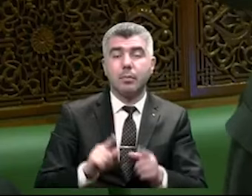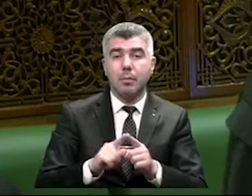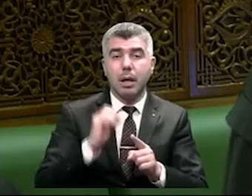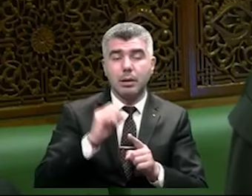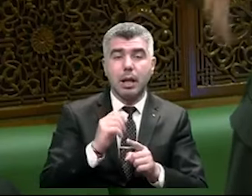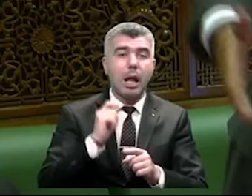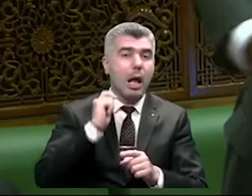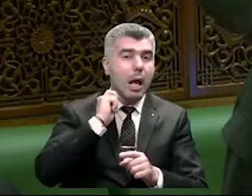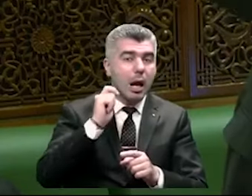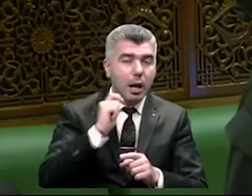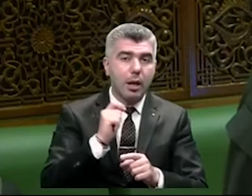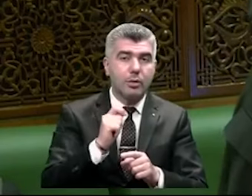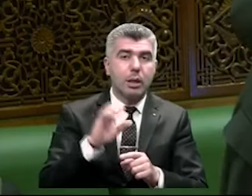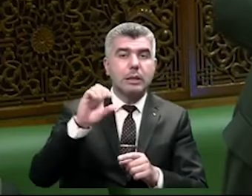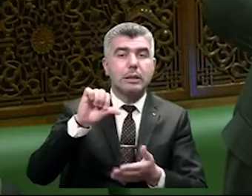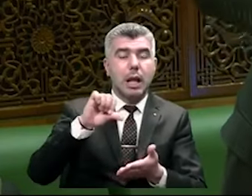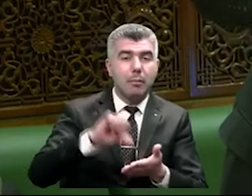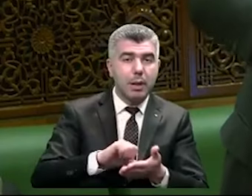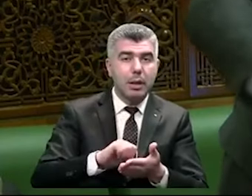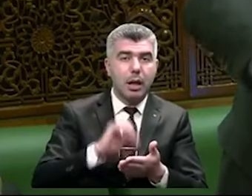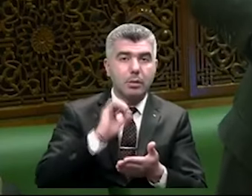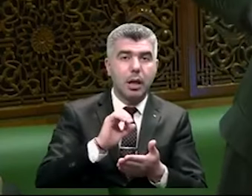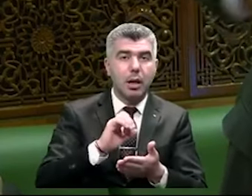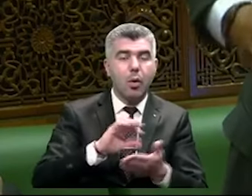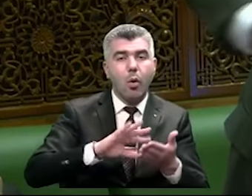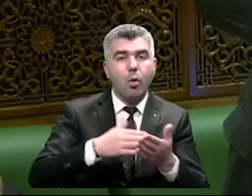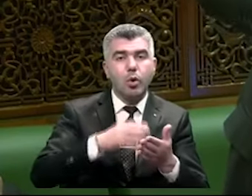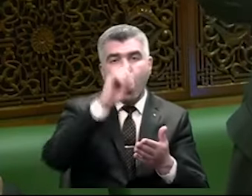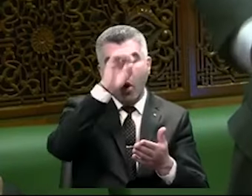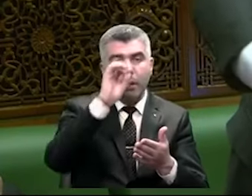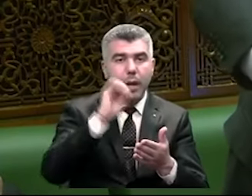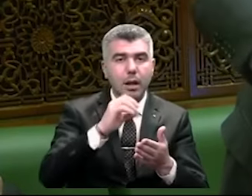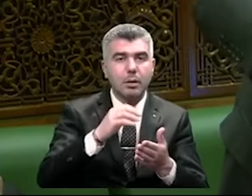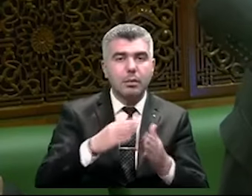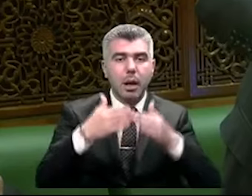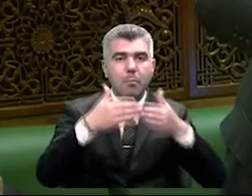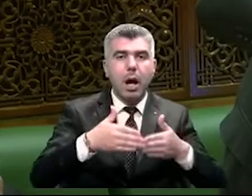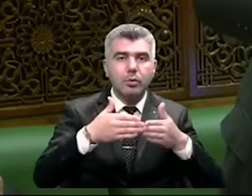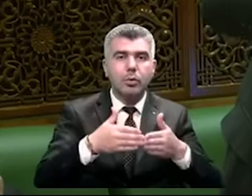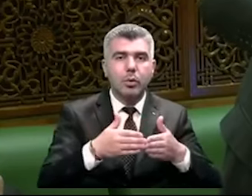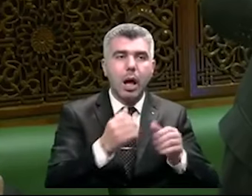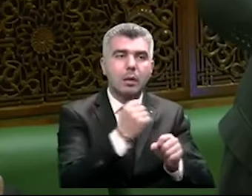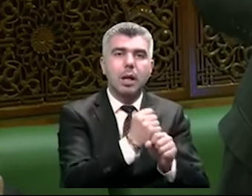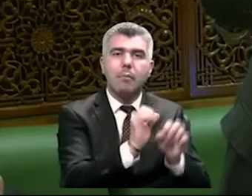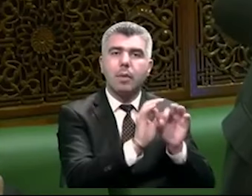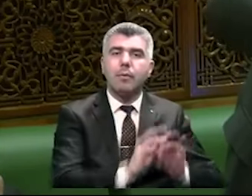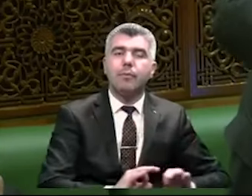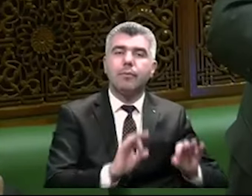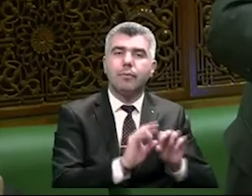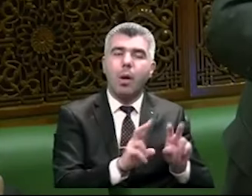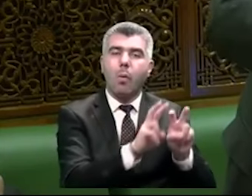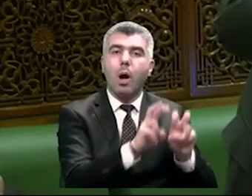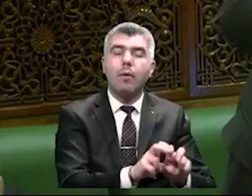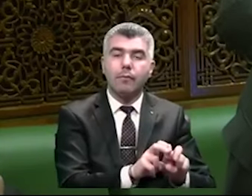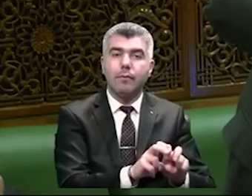ميناء العرايش ميناء الدار البيضاء ميناء الجر الصفر كلها فيها هد لي باطو اللي هما ابانون واللي كشكل اليوم خطر